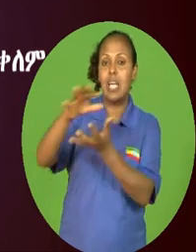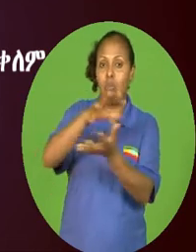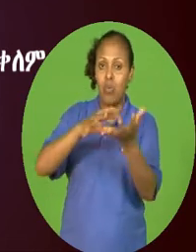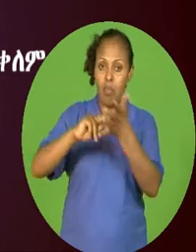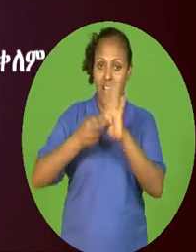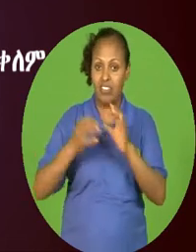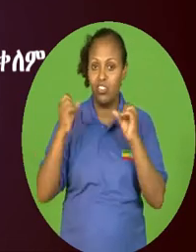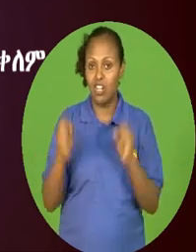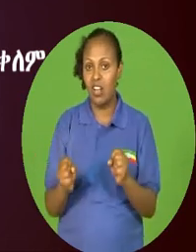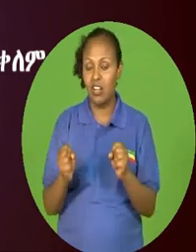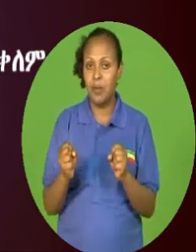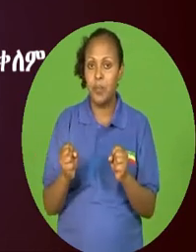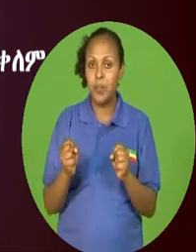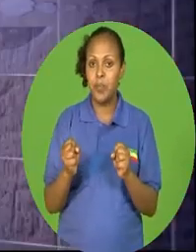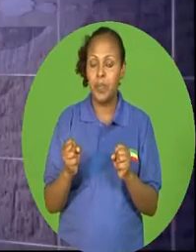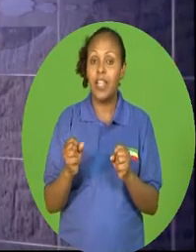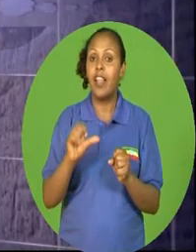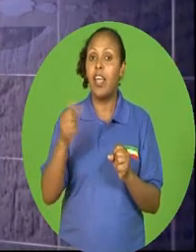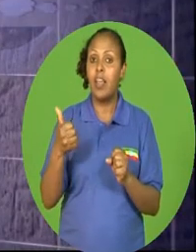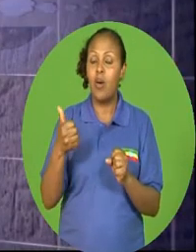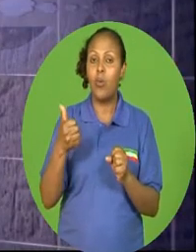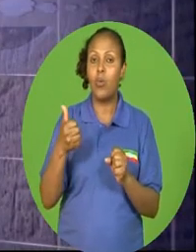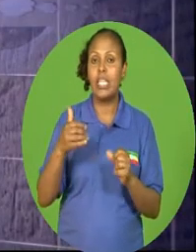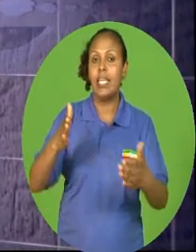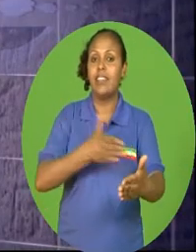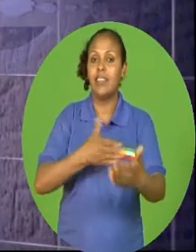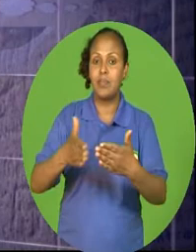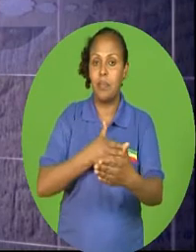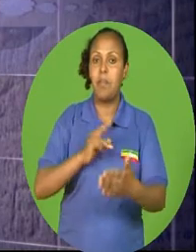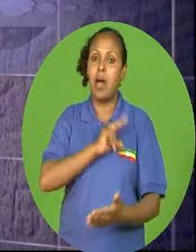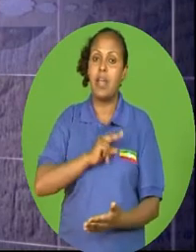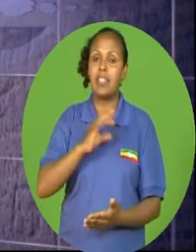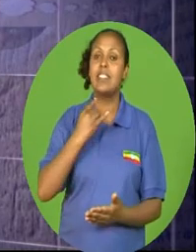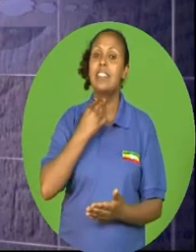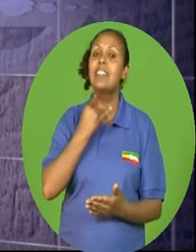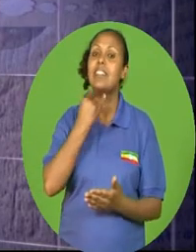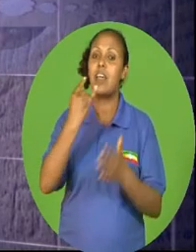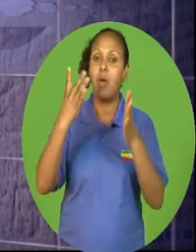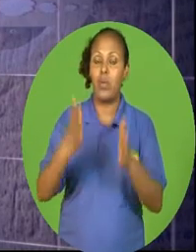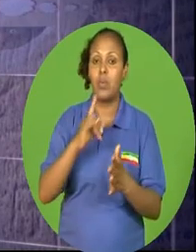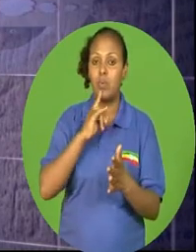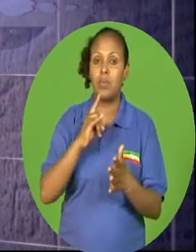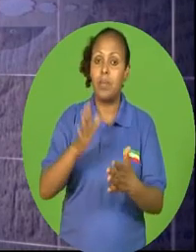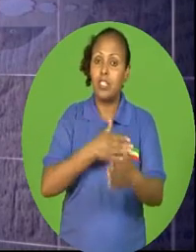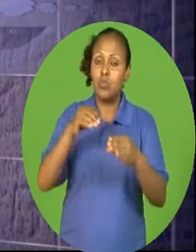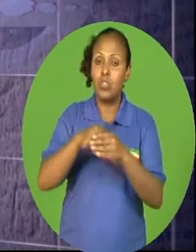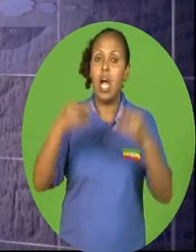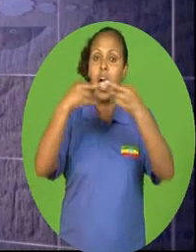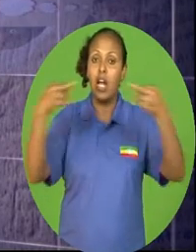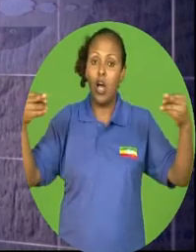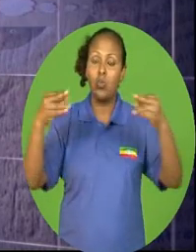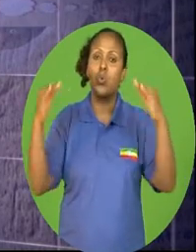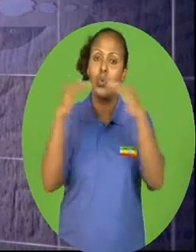ምጣኔው ተዛብቷል ማለት እንችላለን። ሌላው የግጥም ባህሪ ዜማዊነቱ ሲሆን በግጥም